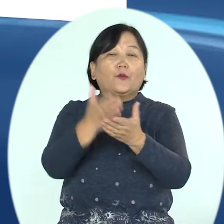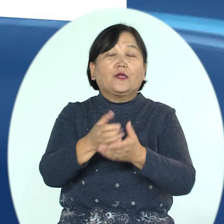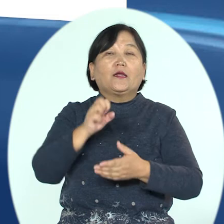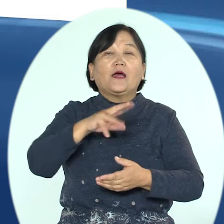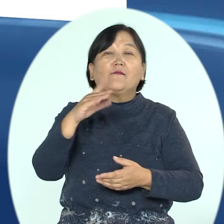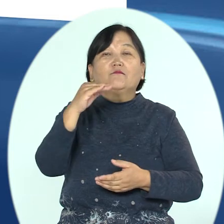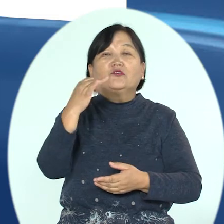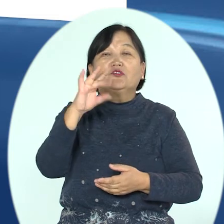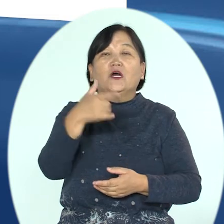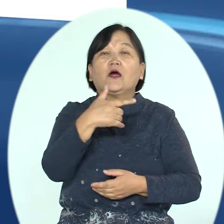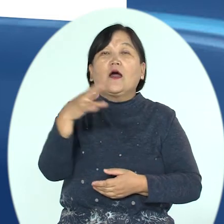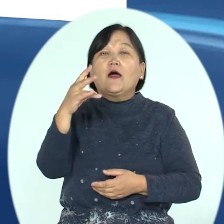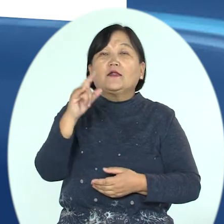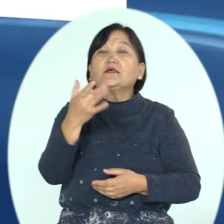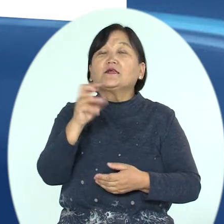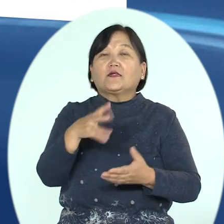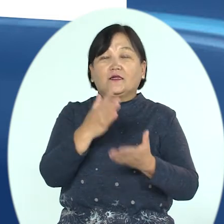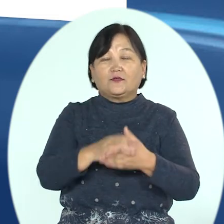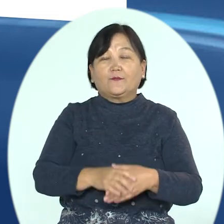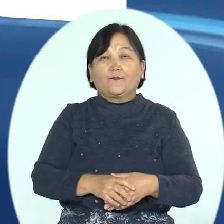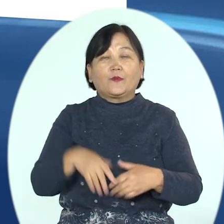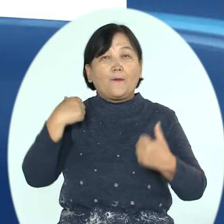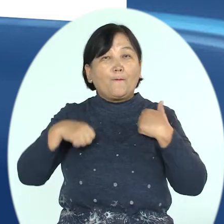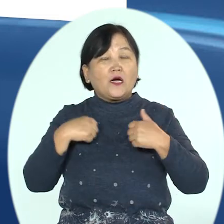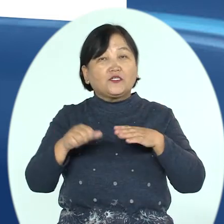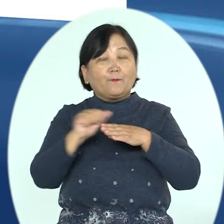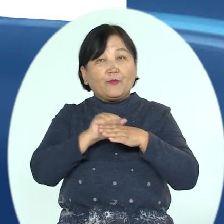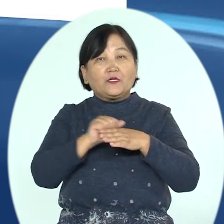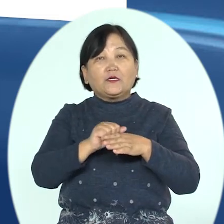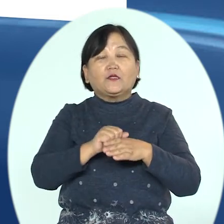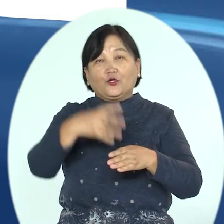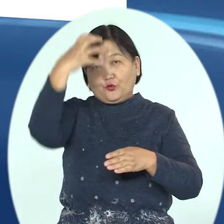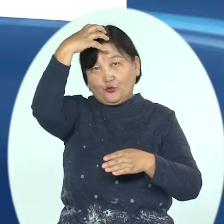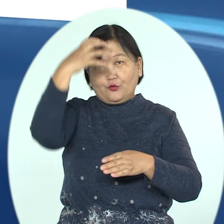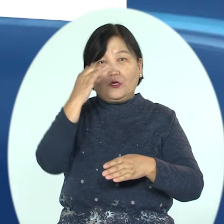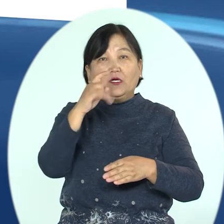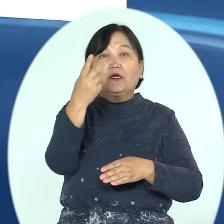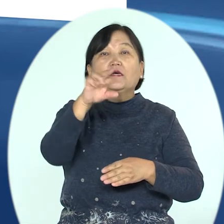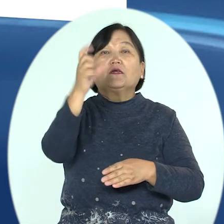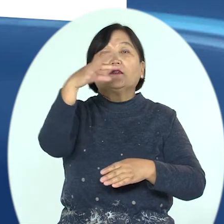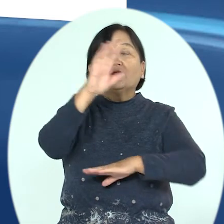байгаа. За мөн хоёрдугаарт нь бол багш бэлтгэдэг дөрвөн эмчийн ихтэй сургуульд